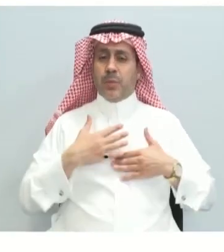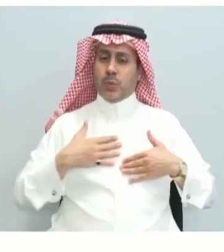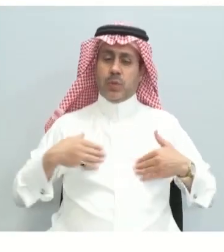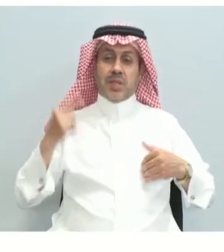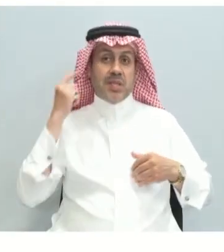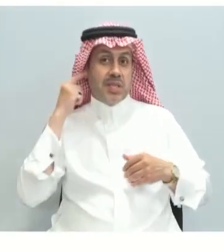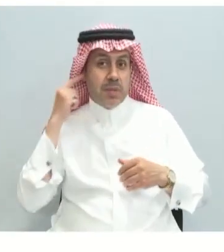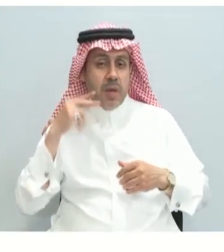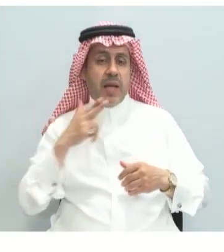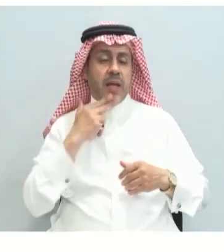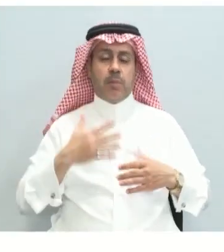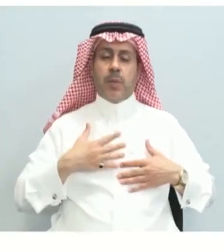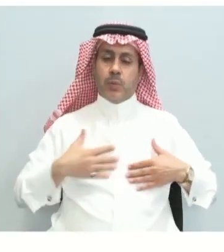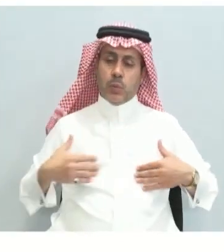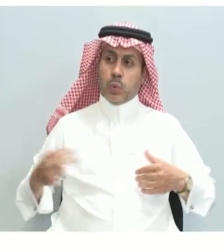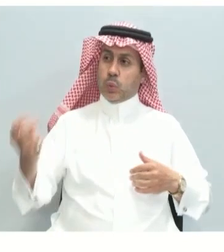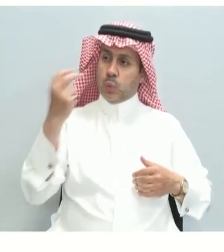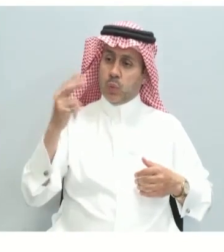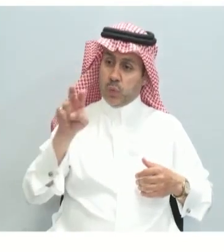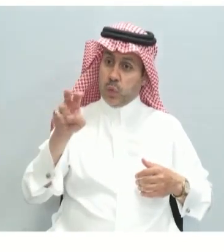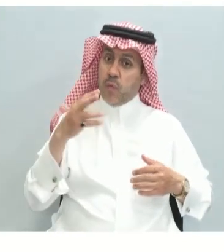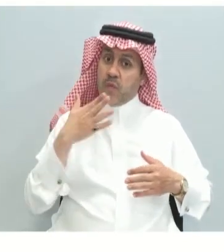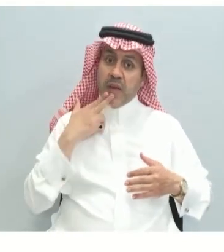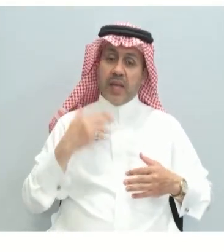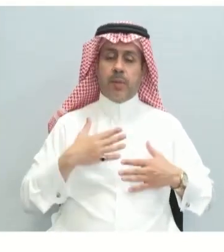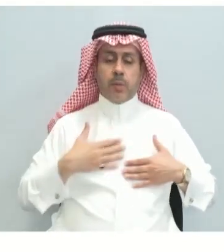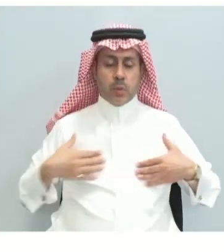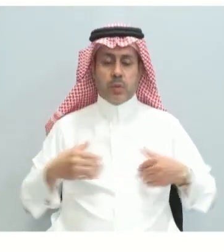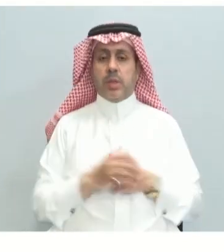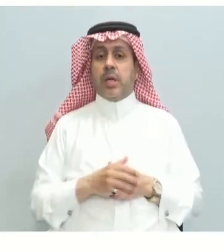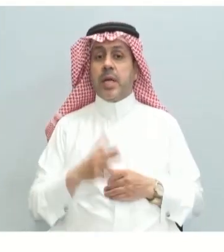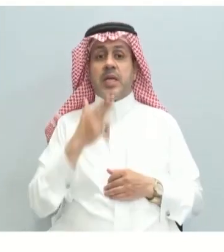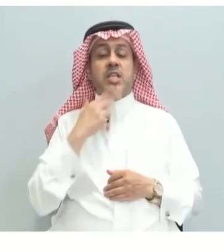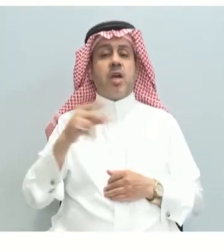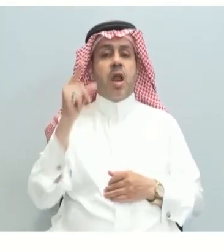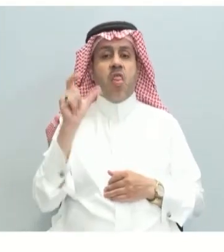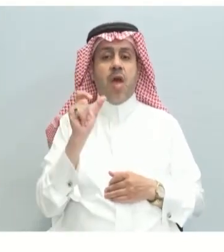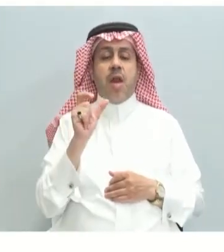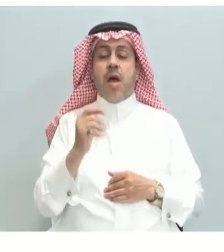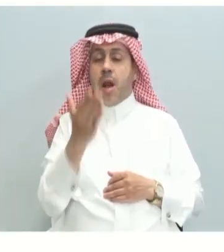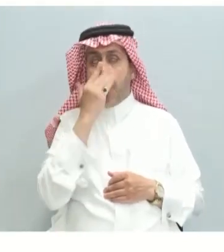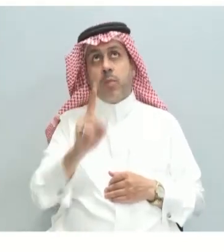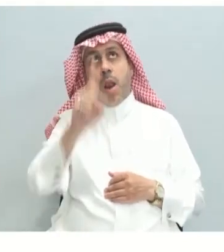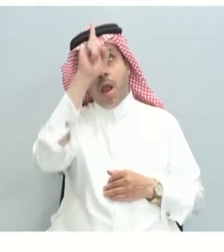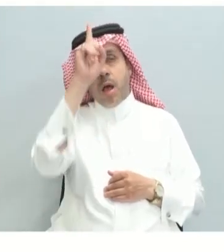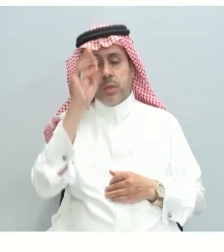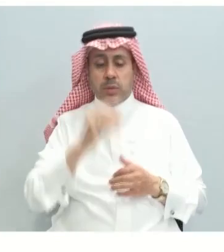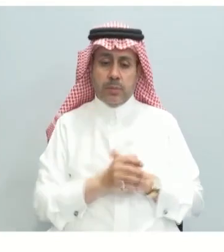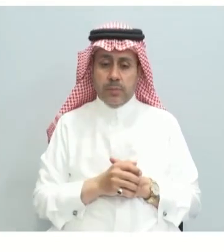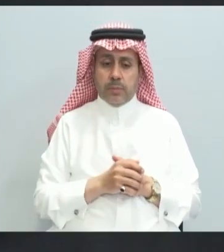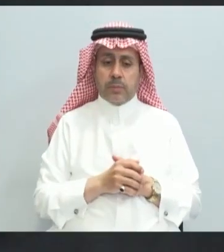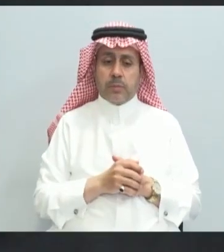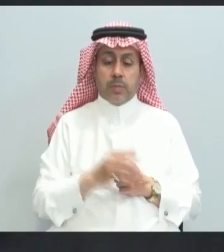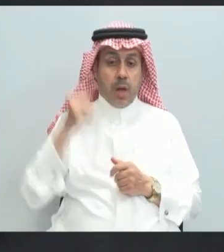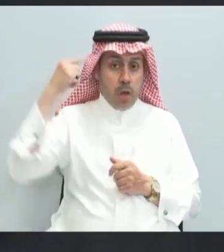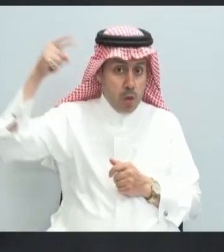وهو من إحسان ظن العبد بربه جل وعلا. تذكرون